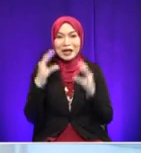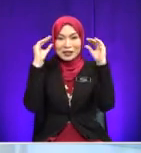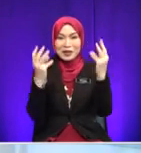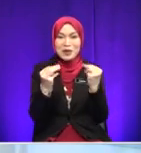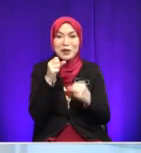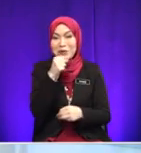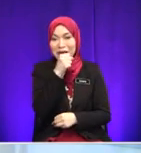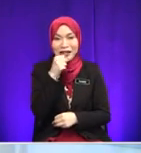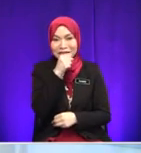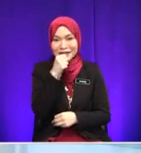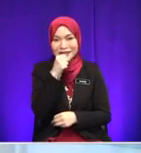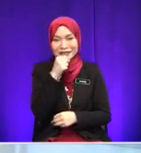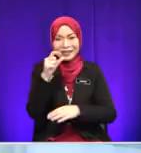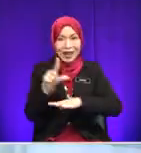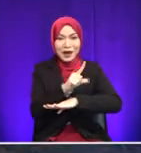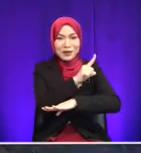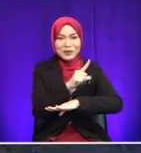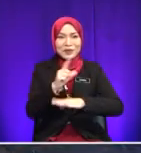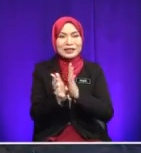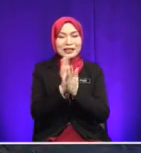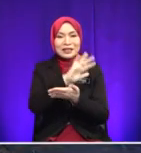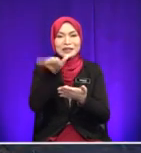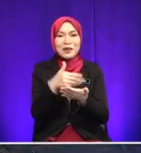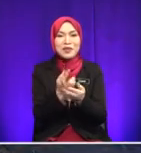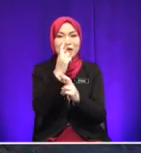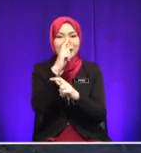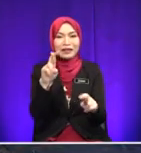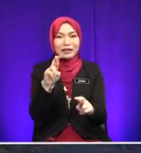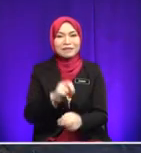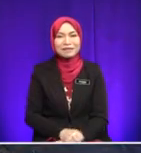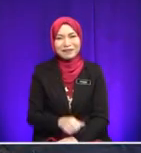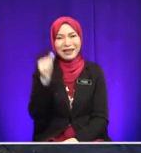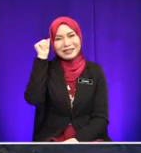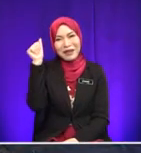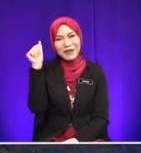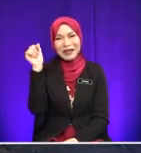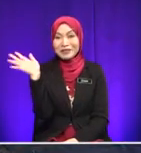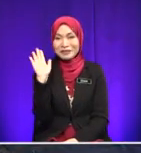sama-sama, tepuk-tepuk sikit ya. Okey. Ya, Cikgu. Assalamualaikum. Bye-bye. Silakan, Cikgu.